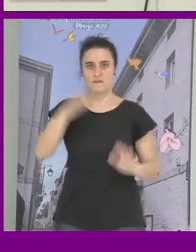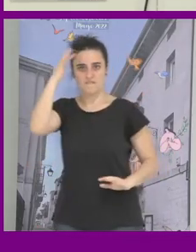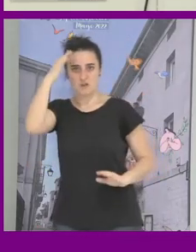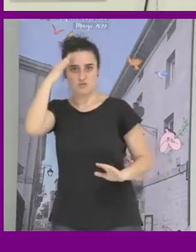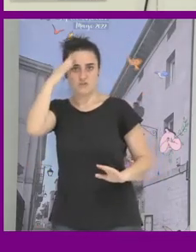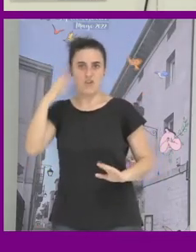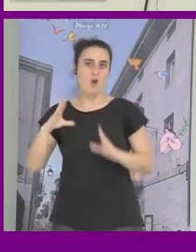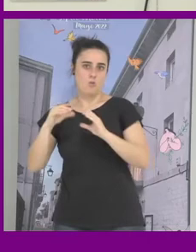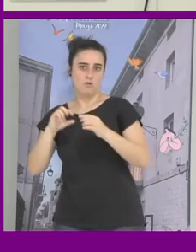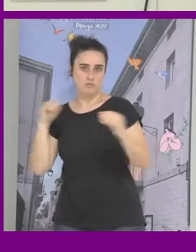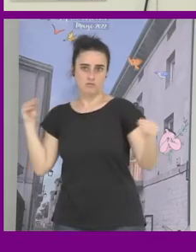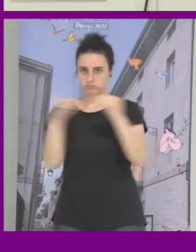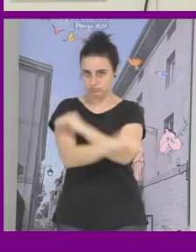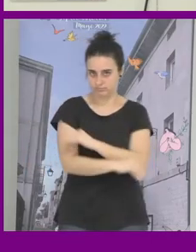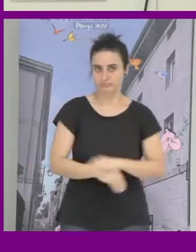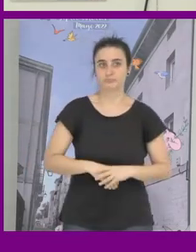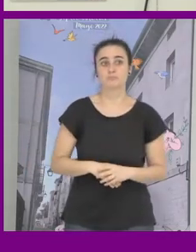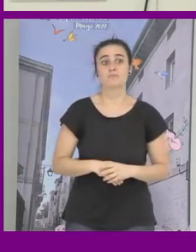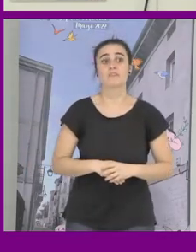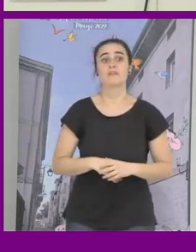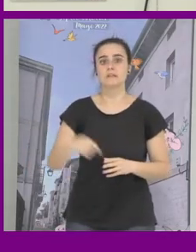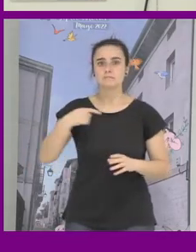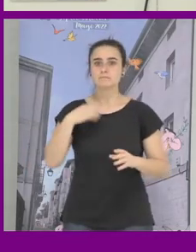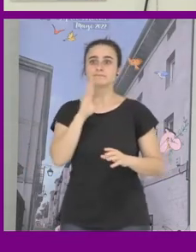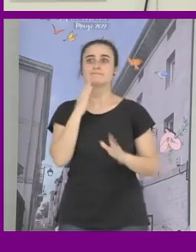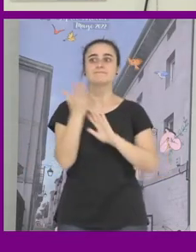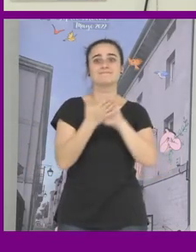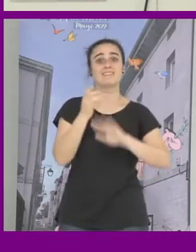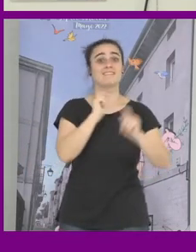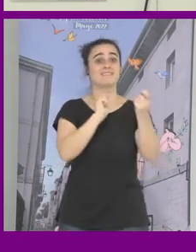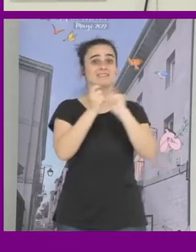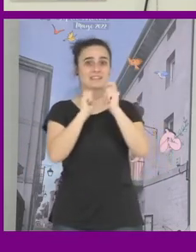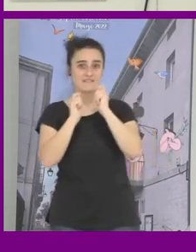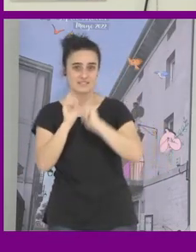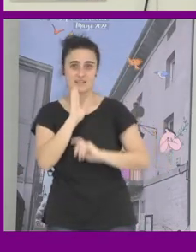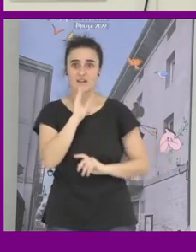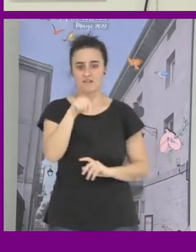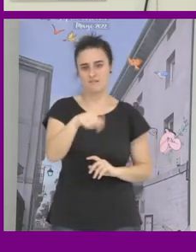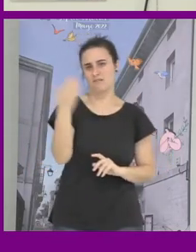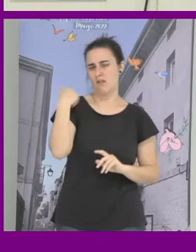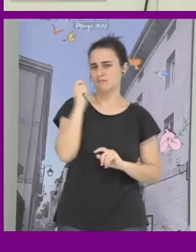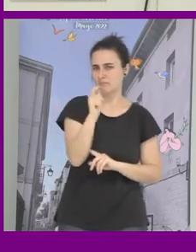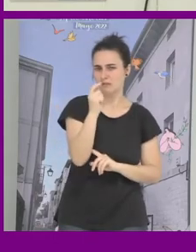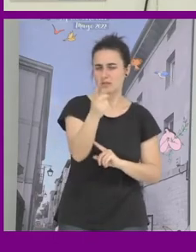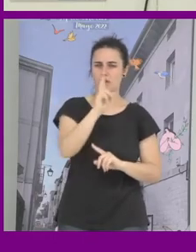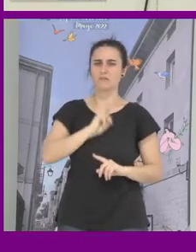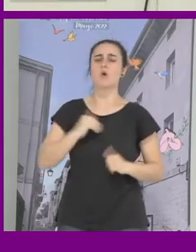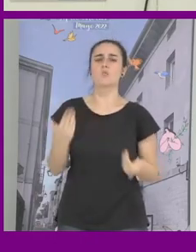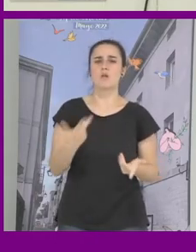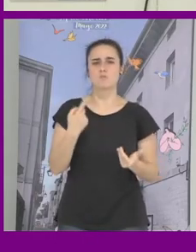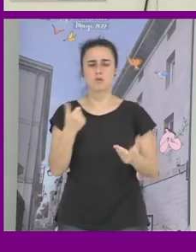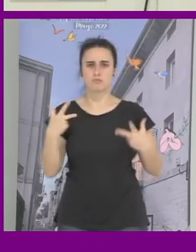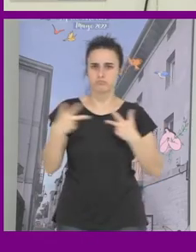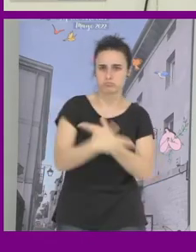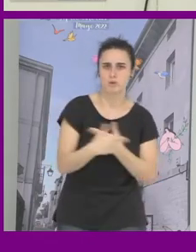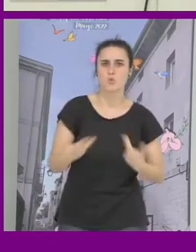gero, bueno, ba, egin ditudan elkarrizketetan asko agertzen da, lehen aipatu dudan frustrazio bat. Eta hori da,